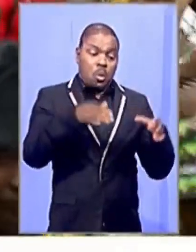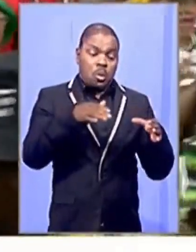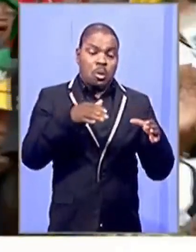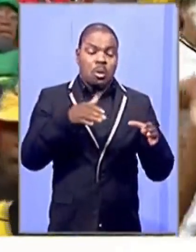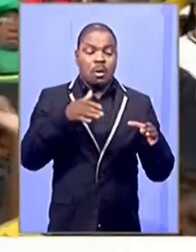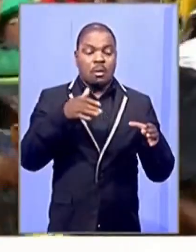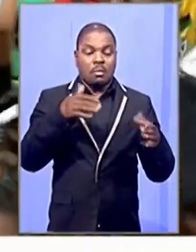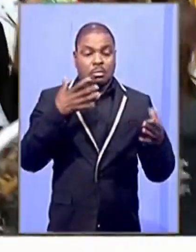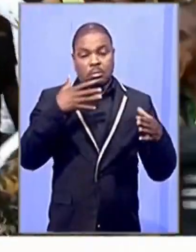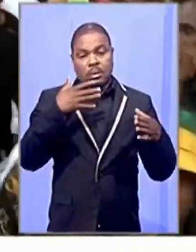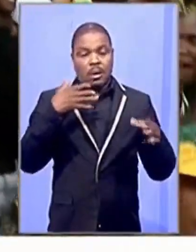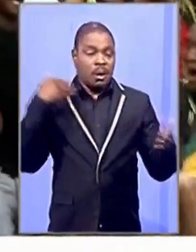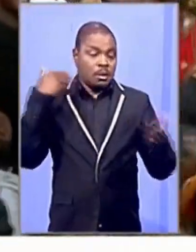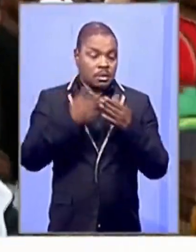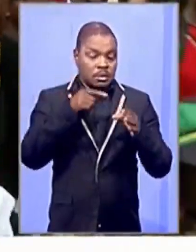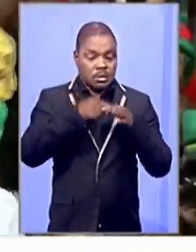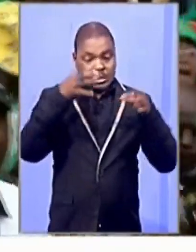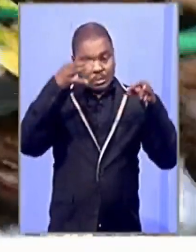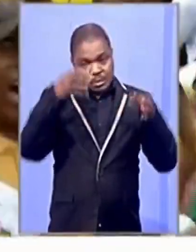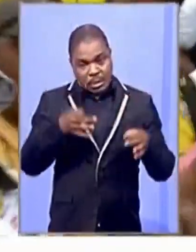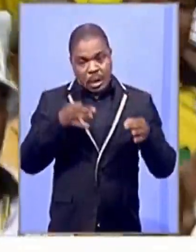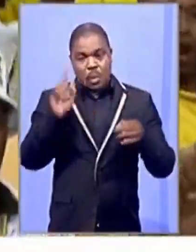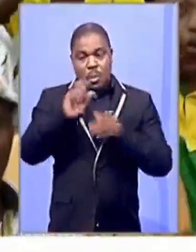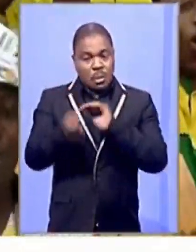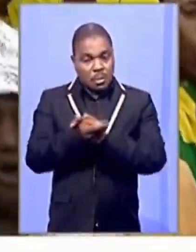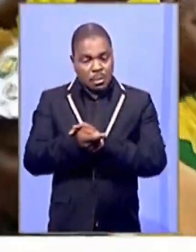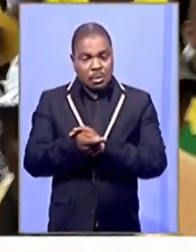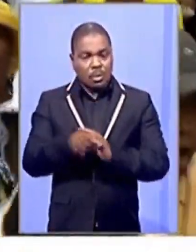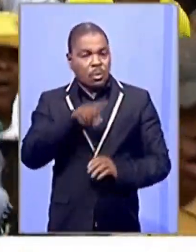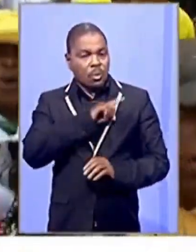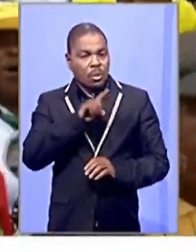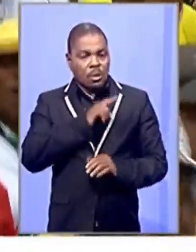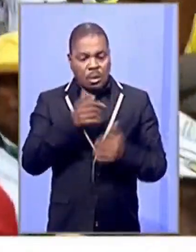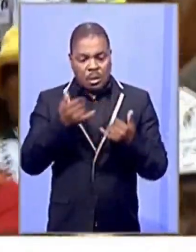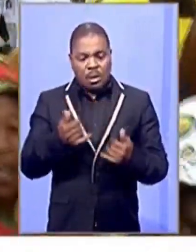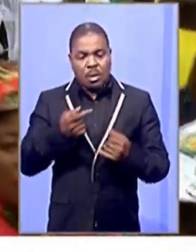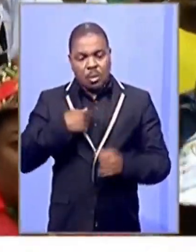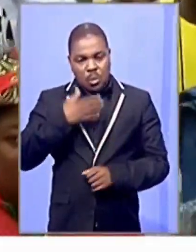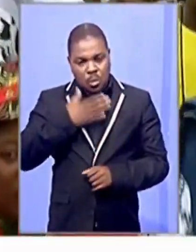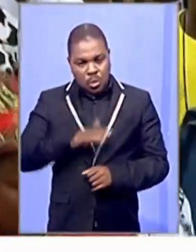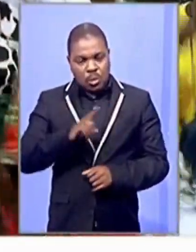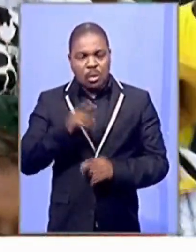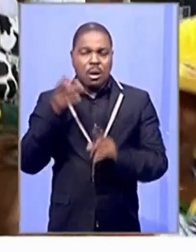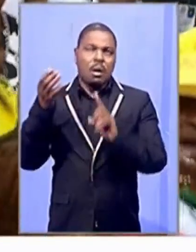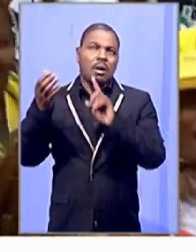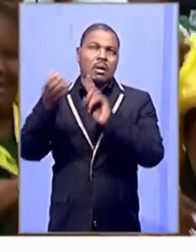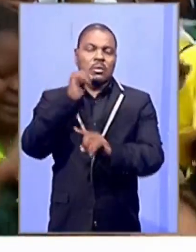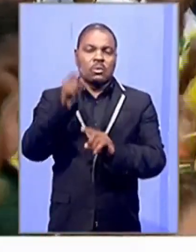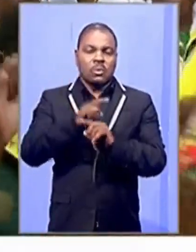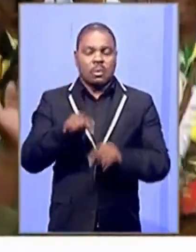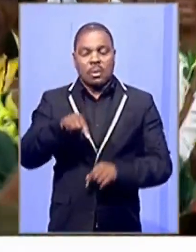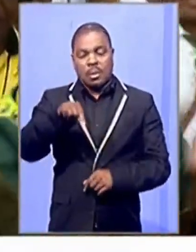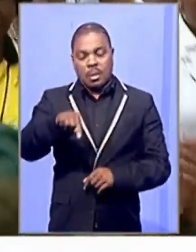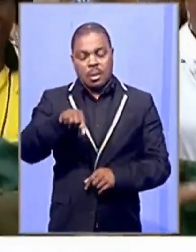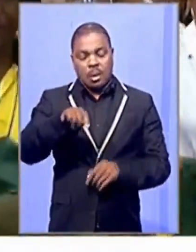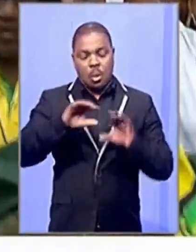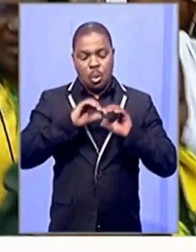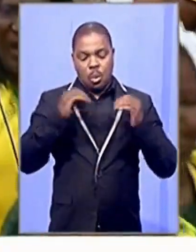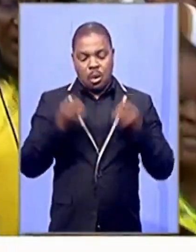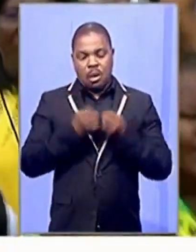o nka qeto ka se tlamelo se etsane hobane se re batlang ho fitlhela ke botsitso ka hare mokgatlo.